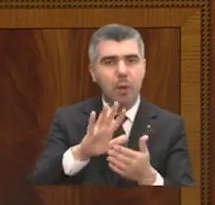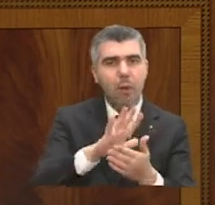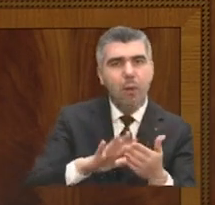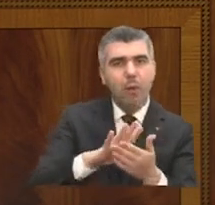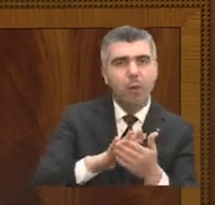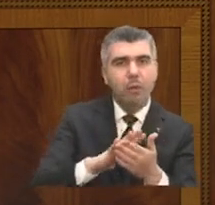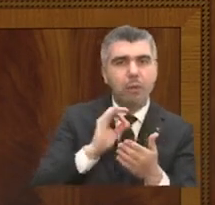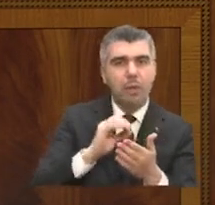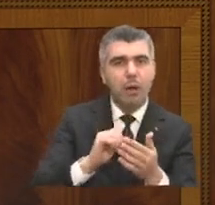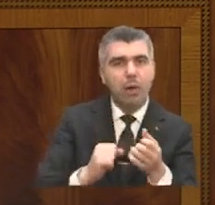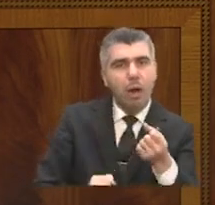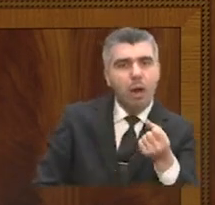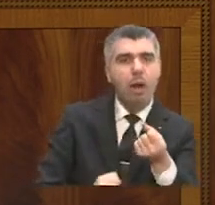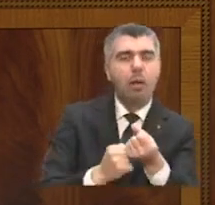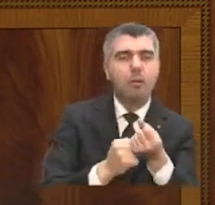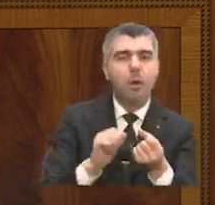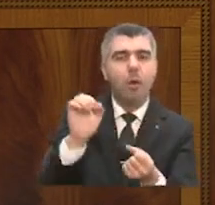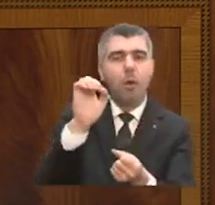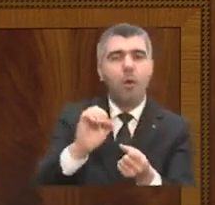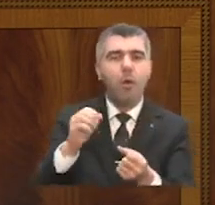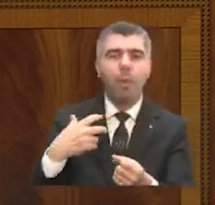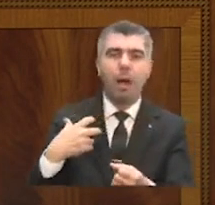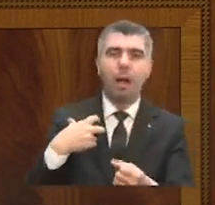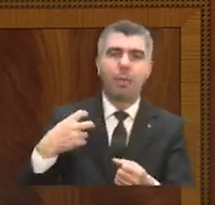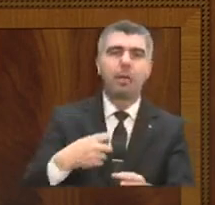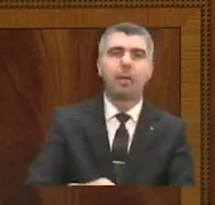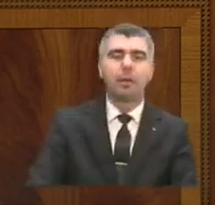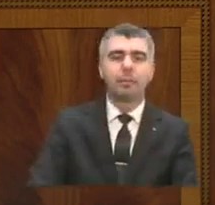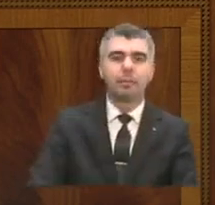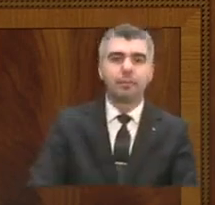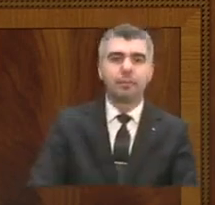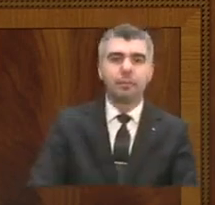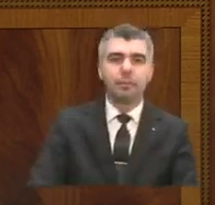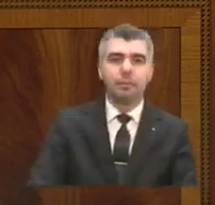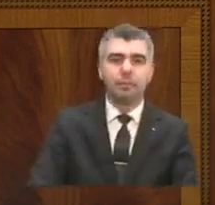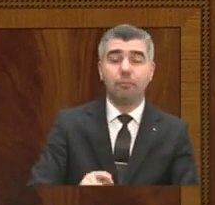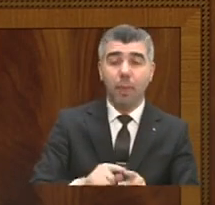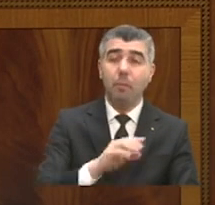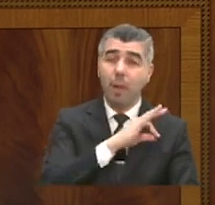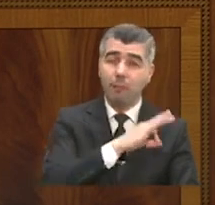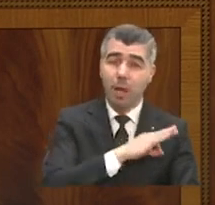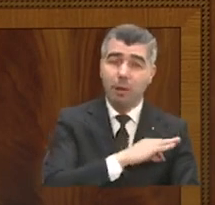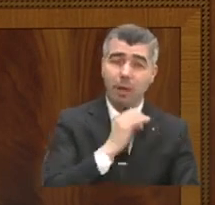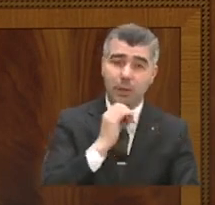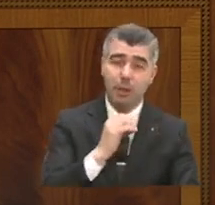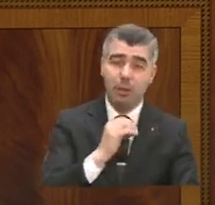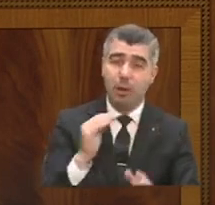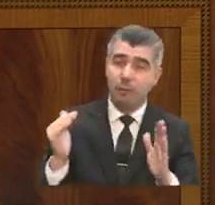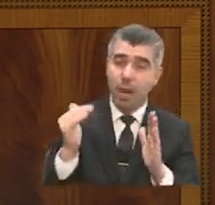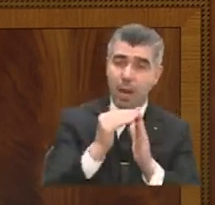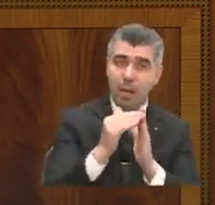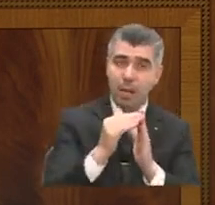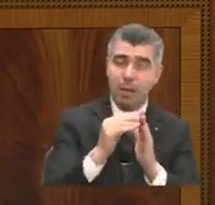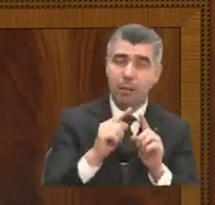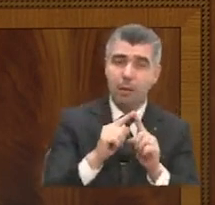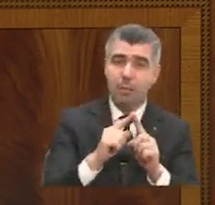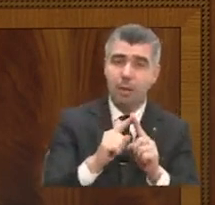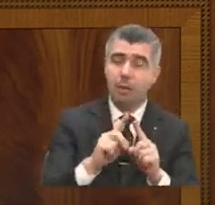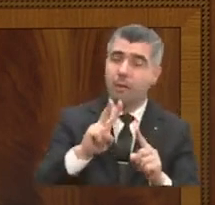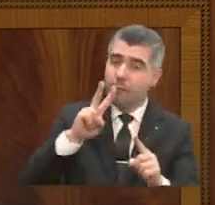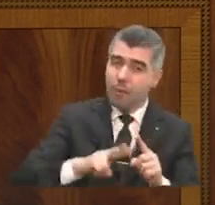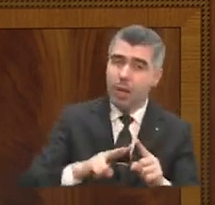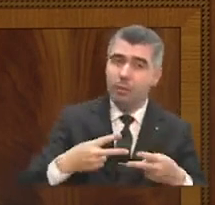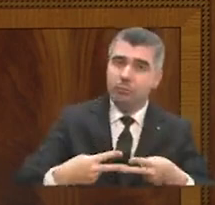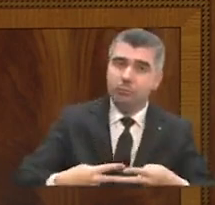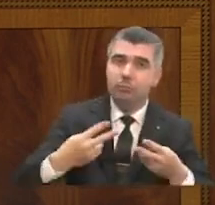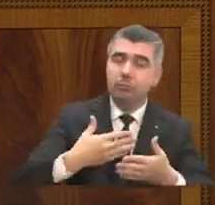قارتكم وما زالت تغتني. سيكون مفيداً وليس أخيراً أن تكون لكم الجرأة بأن